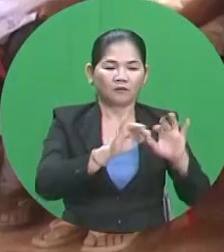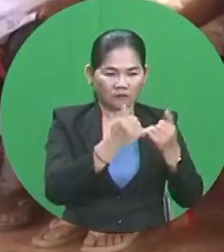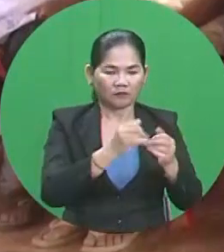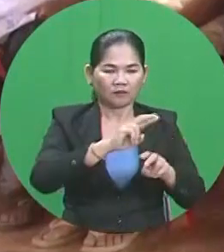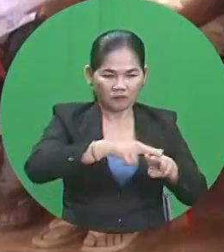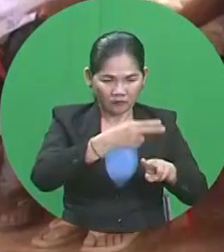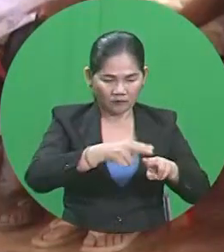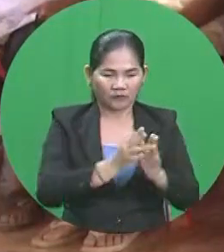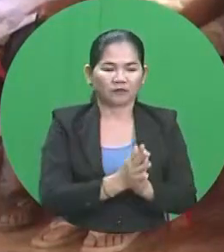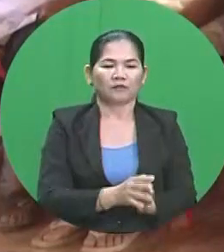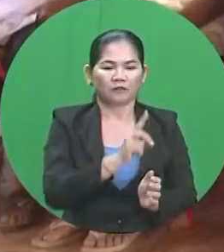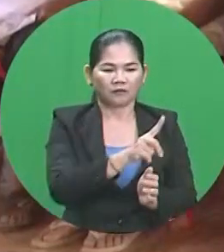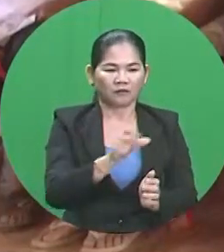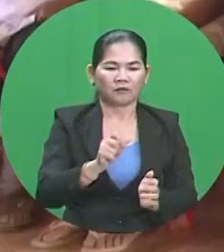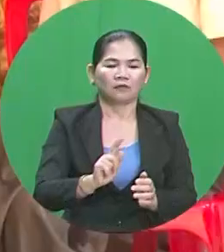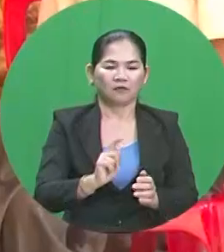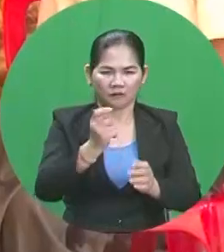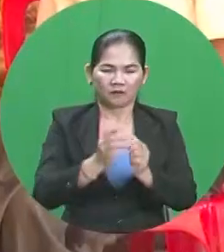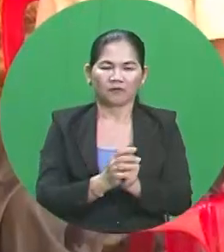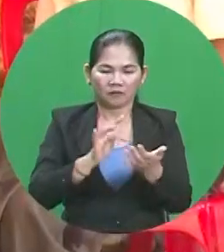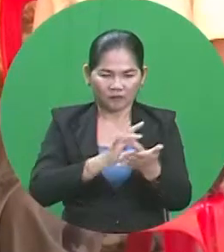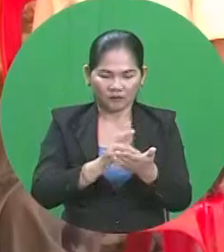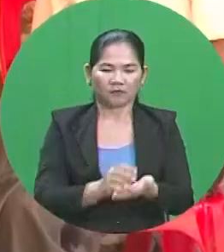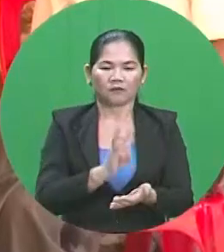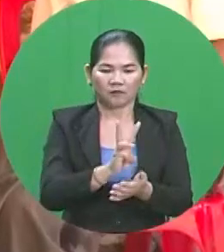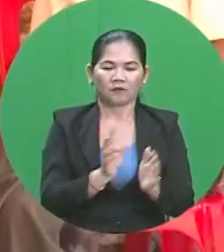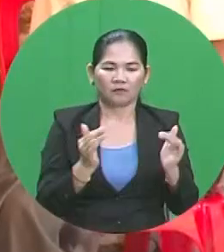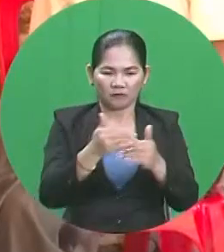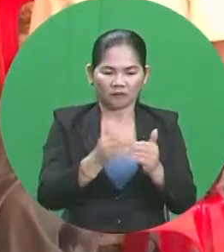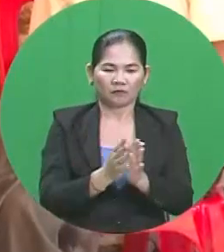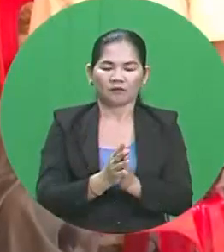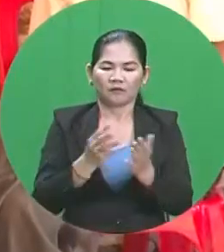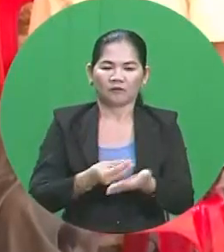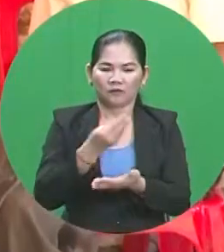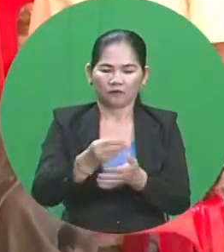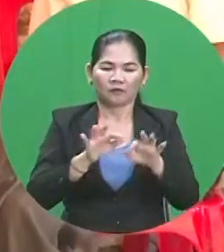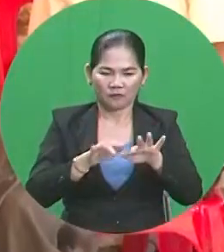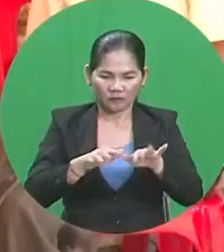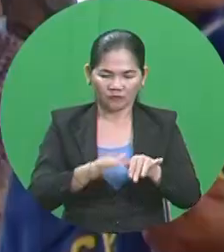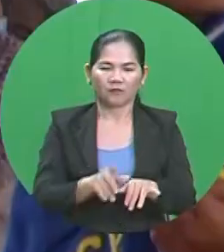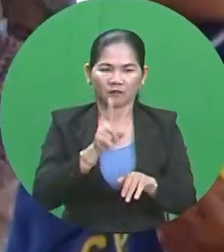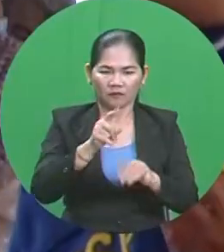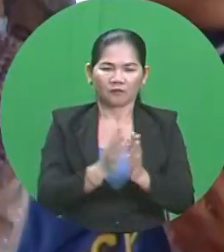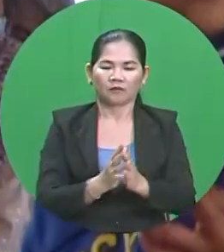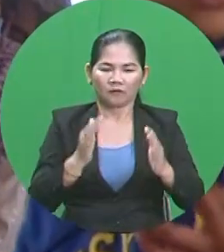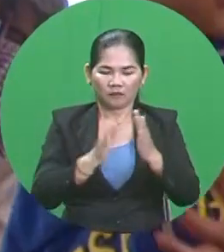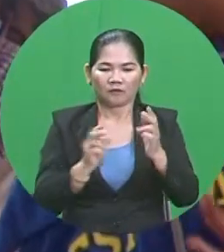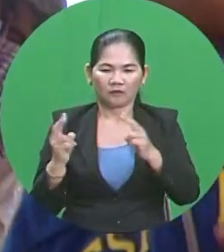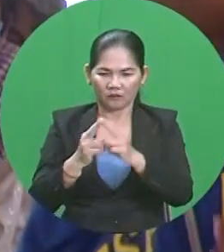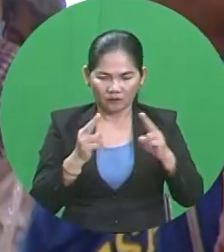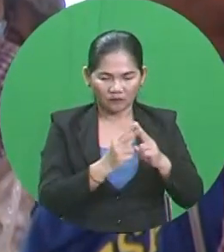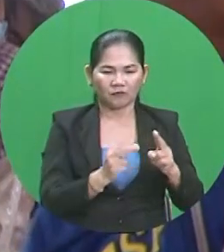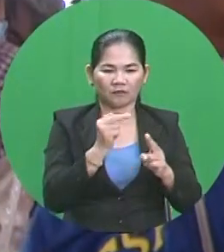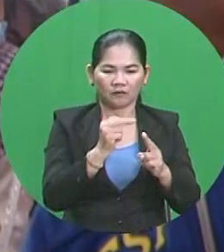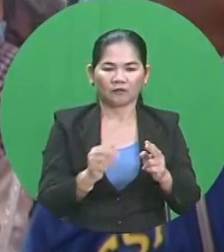ៗទទួលបានថវិកា 10,000 រៀលនិងថ្នាំពេទ្យ3កញ្ចប់តូចនិងឧបត្ថម្ភកុំព្យូទ័រមួយគ្រឿងដល់សាលាឃុំតងត្រឡា